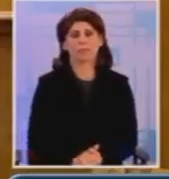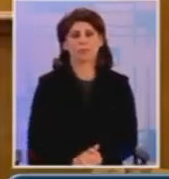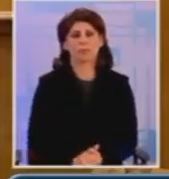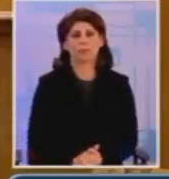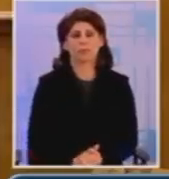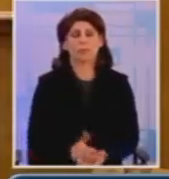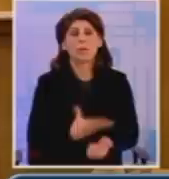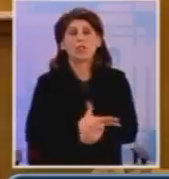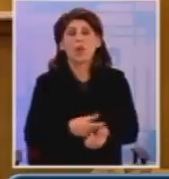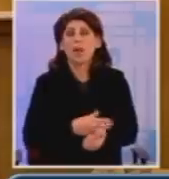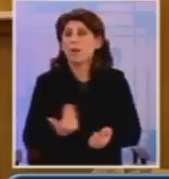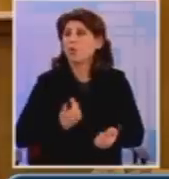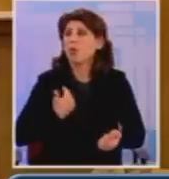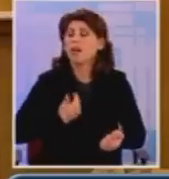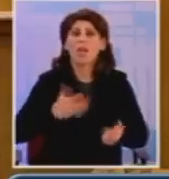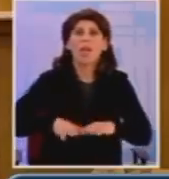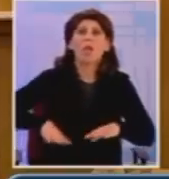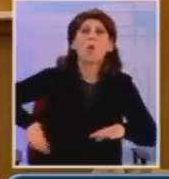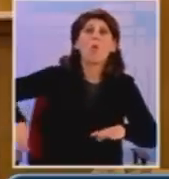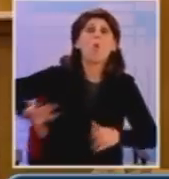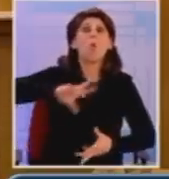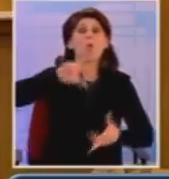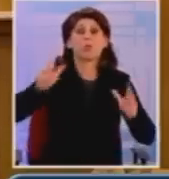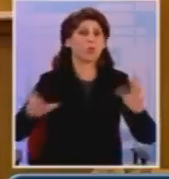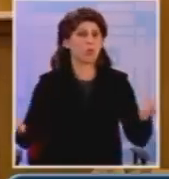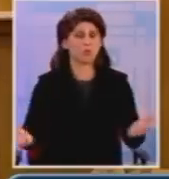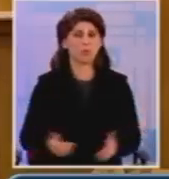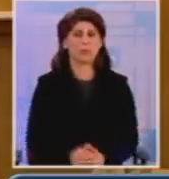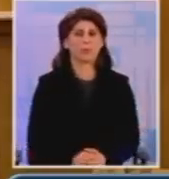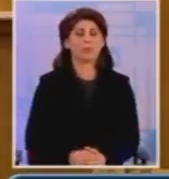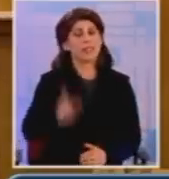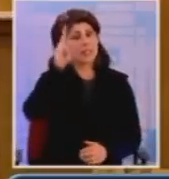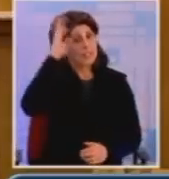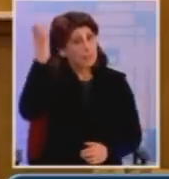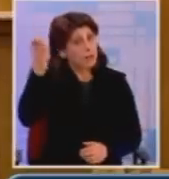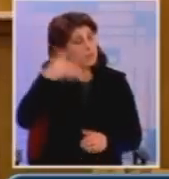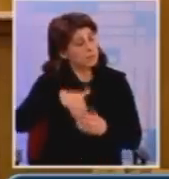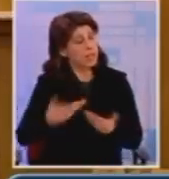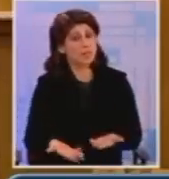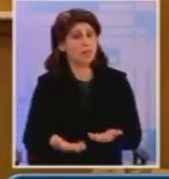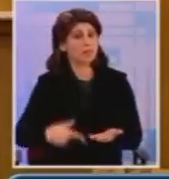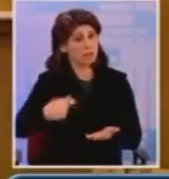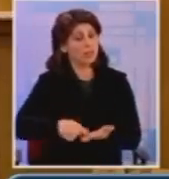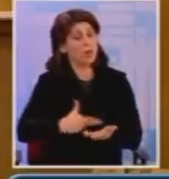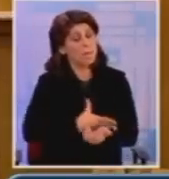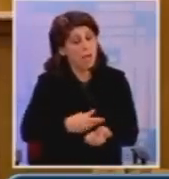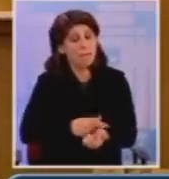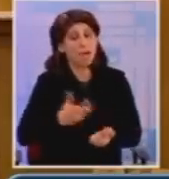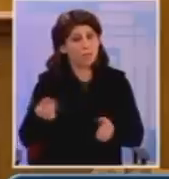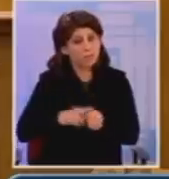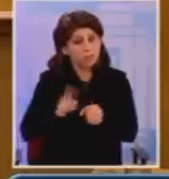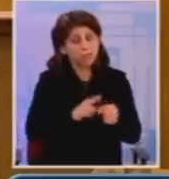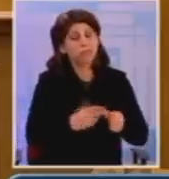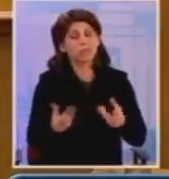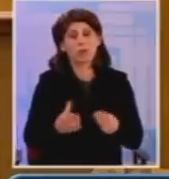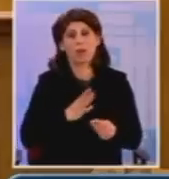με το αίμα των νιάτων του κόσμου ολόκληρου, της Γερμανίας συμπεριλαμβανομένης. Οι λαοί